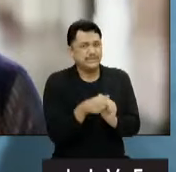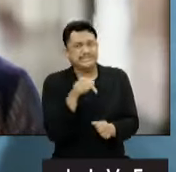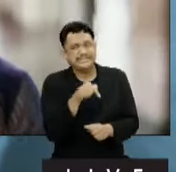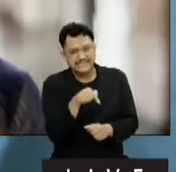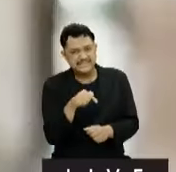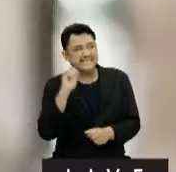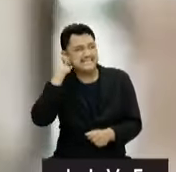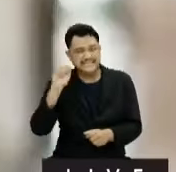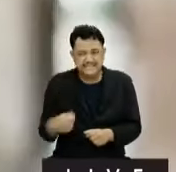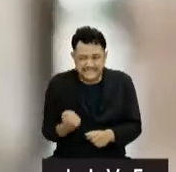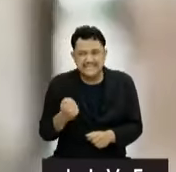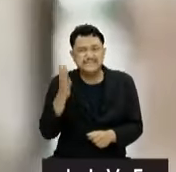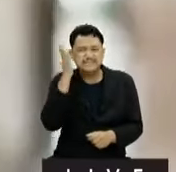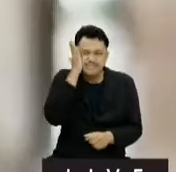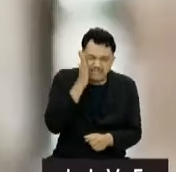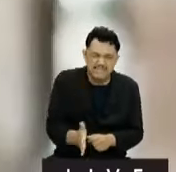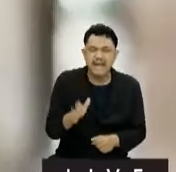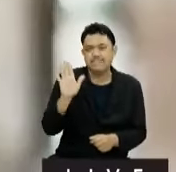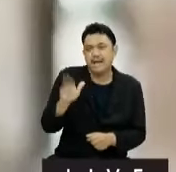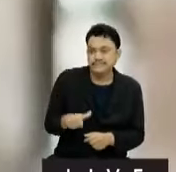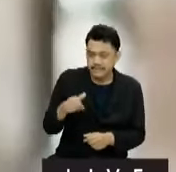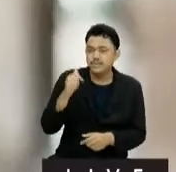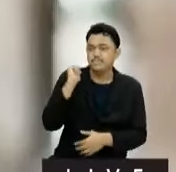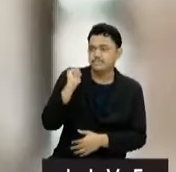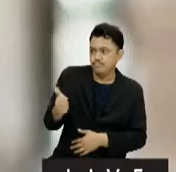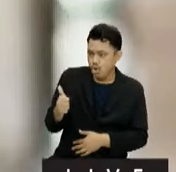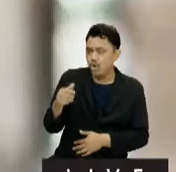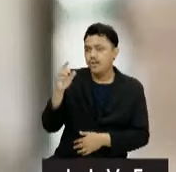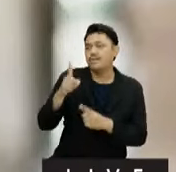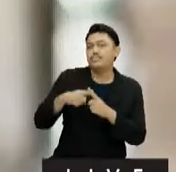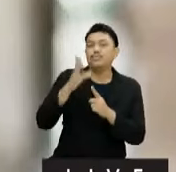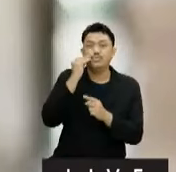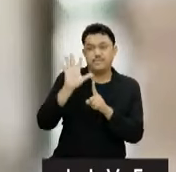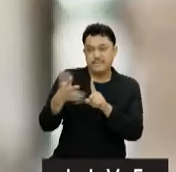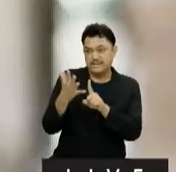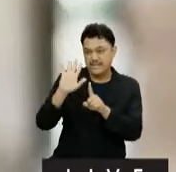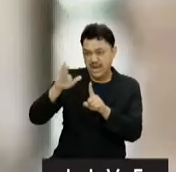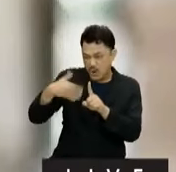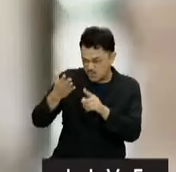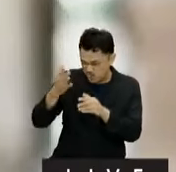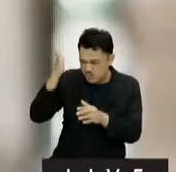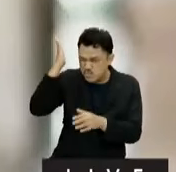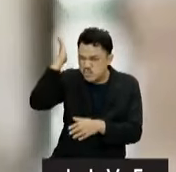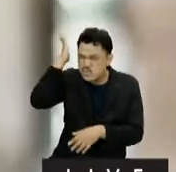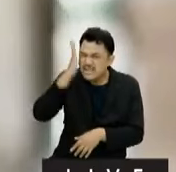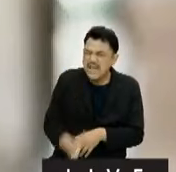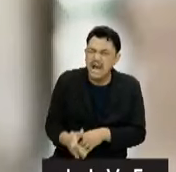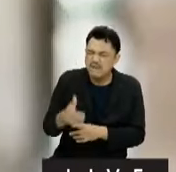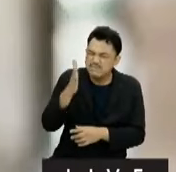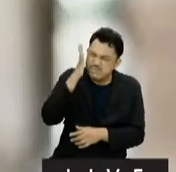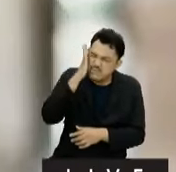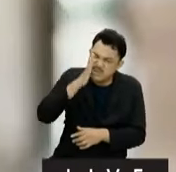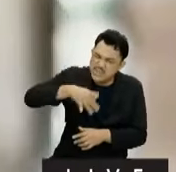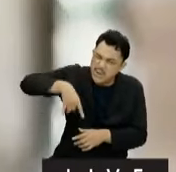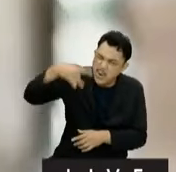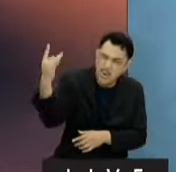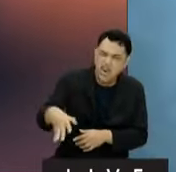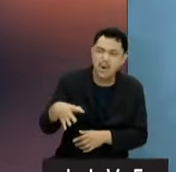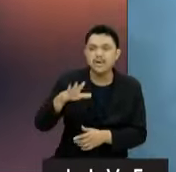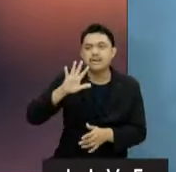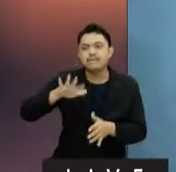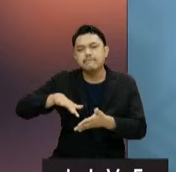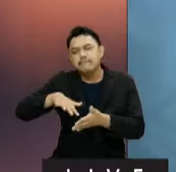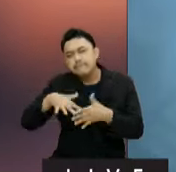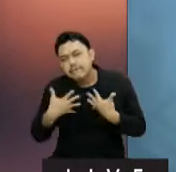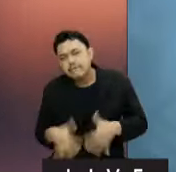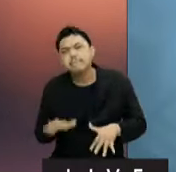Betul. Dan usia 14 tahun itu masih sangat muda sekali ya, di mana dia masih sangat rentan ya, baik itu secara psikologis maupun secara